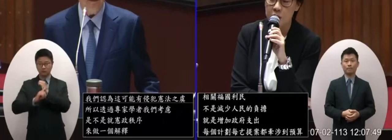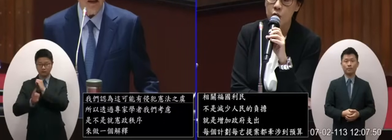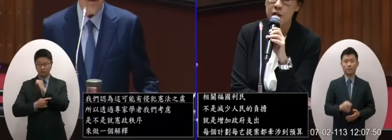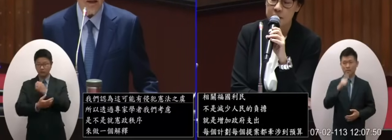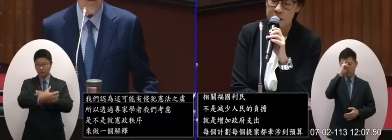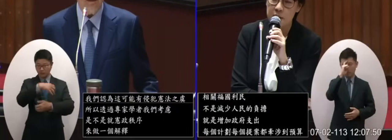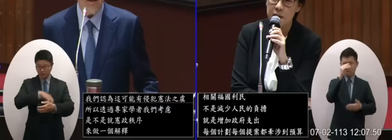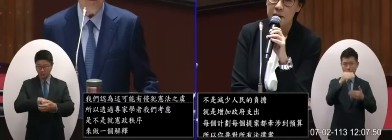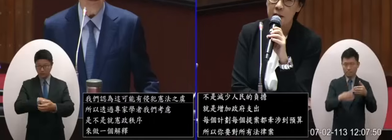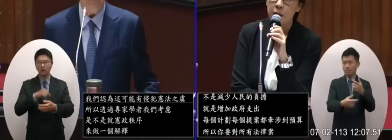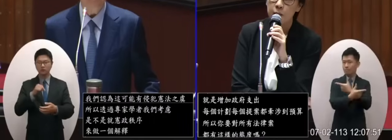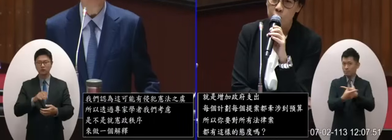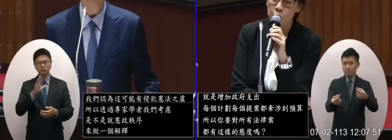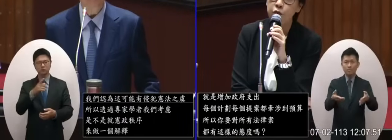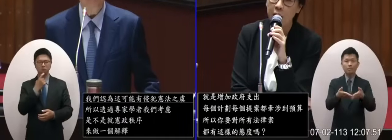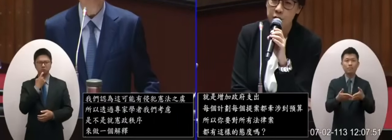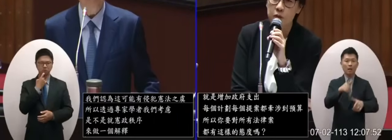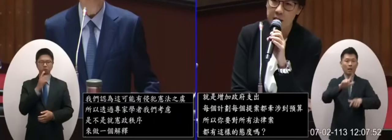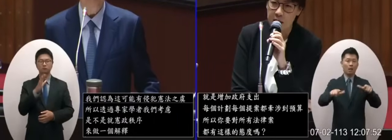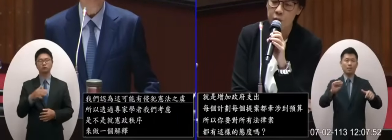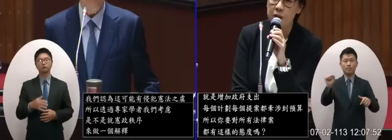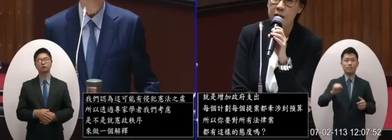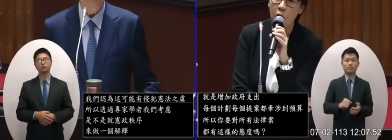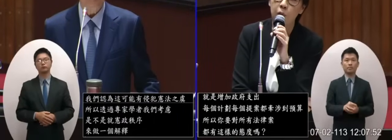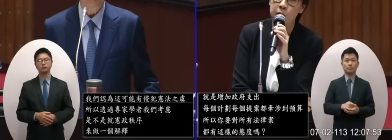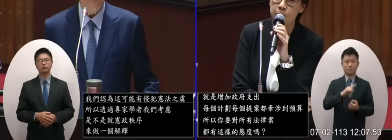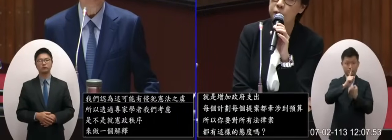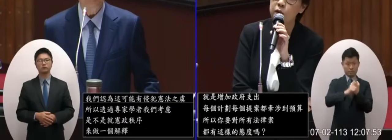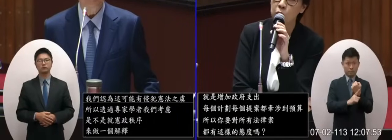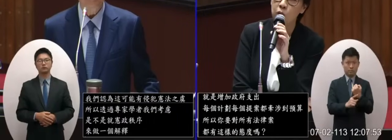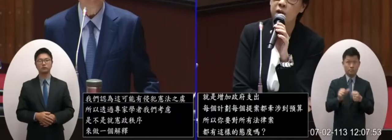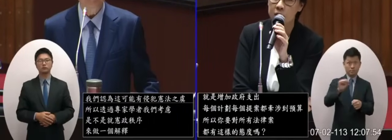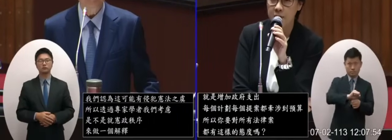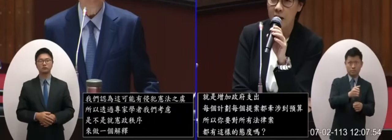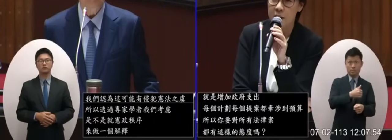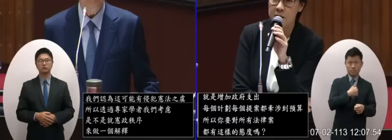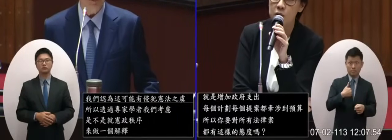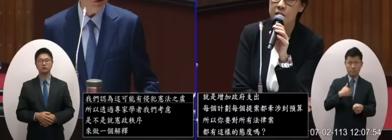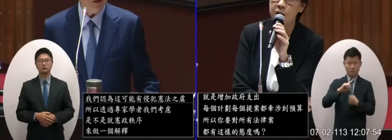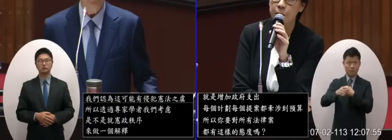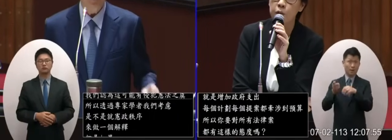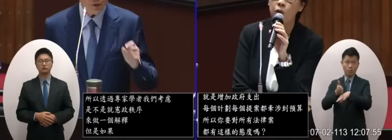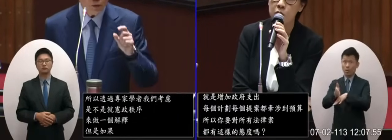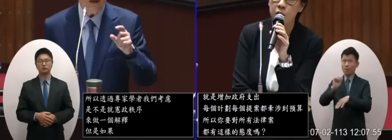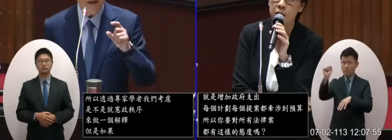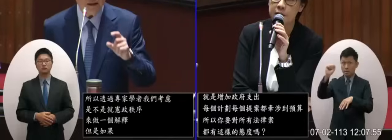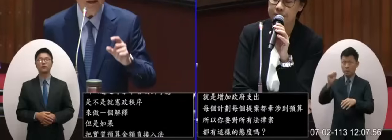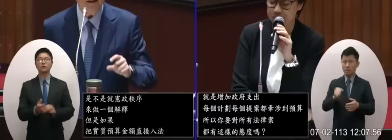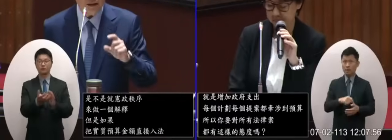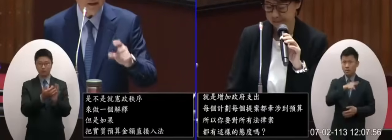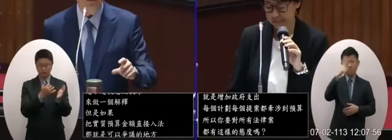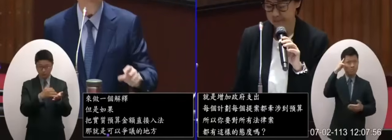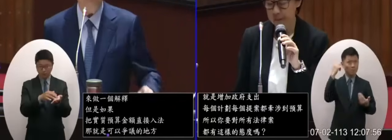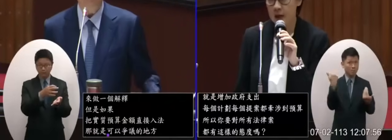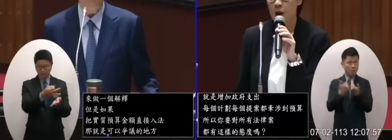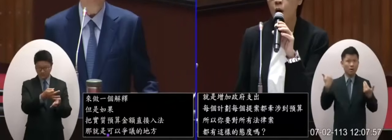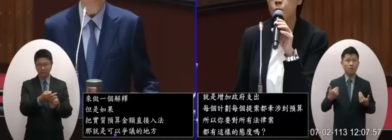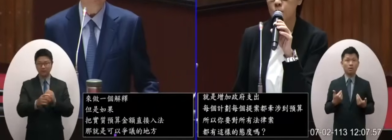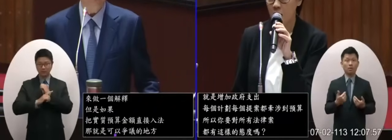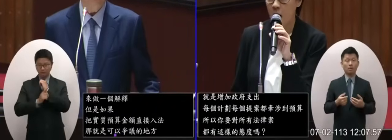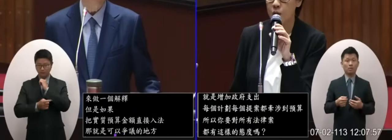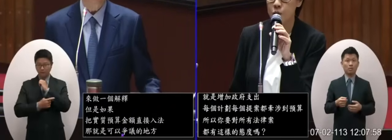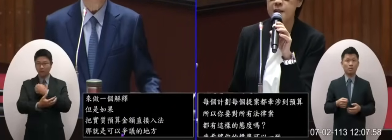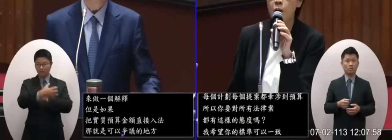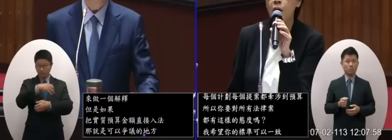个可以 争议的地方。 入法就这样，所以以后我们不能通过任何法，因为只要你们不同意 预算金额直接入法。